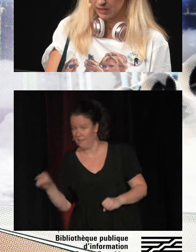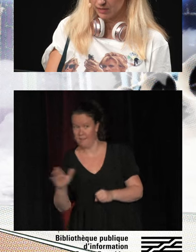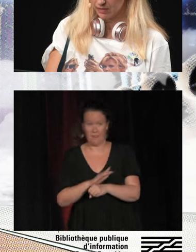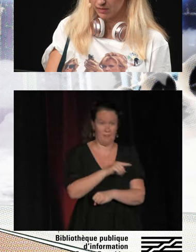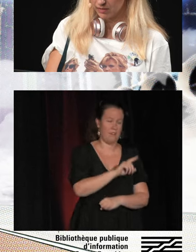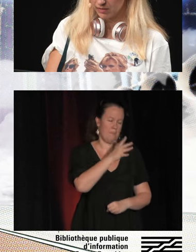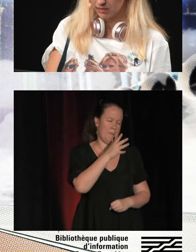Hop là.